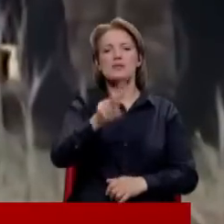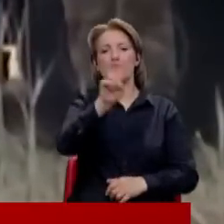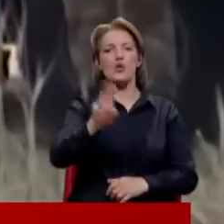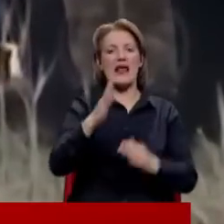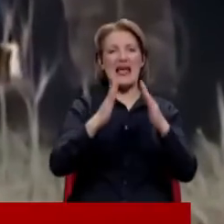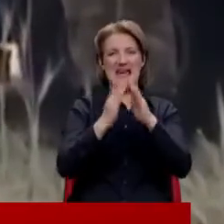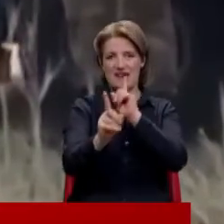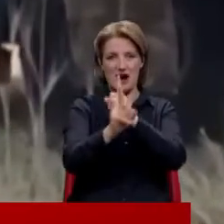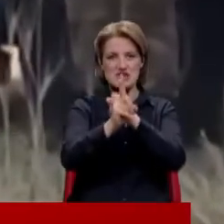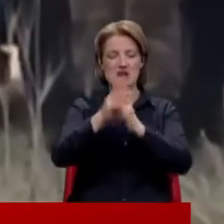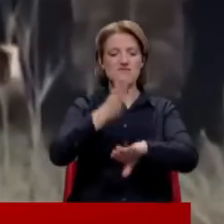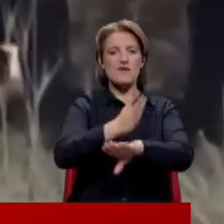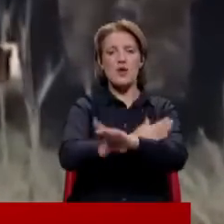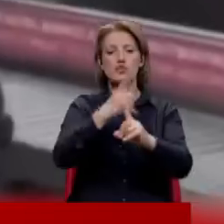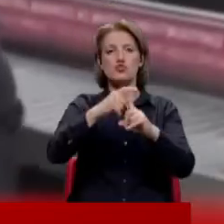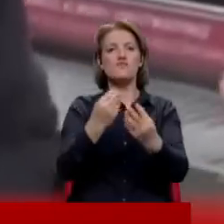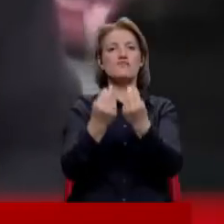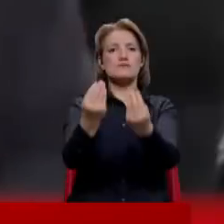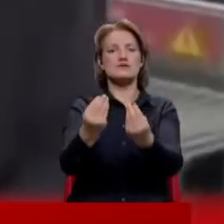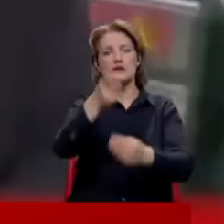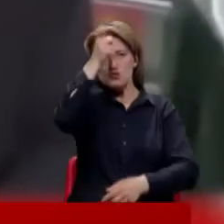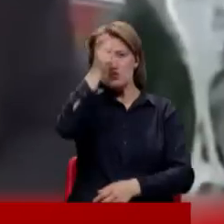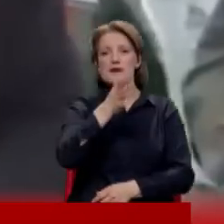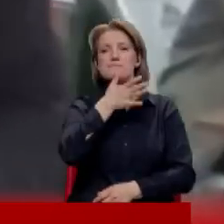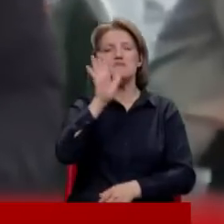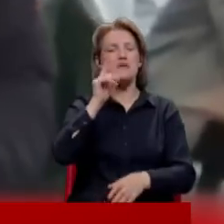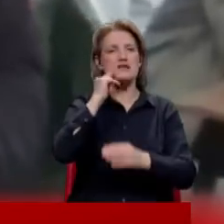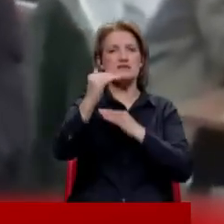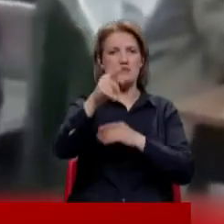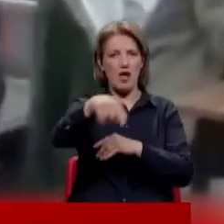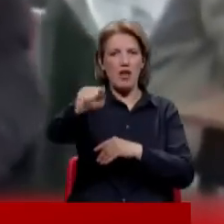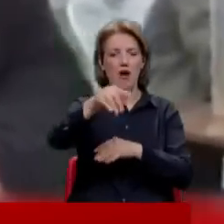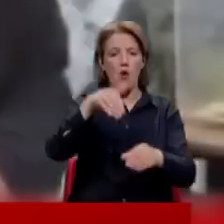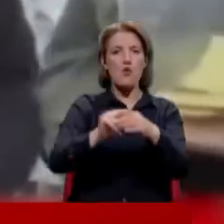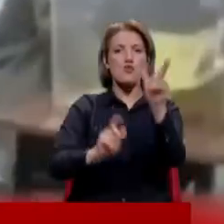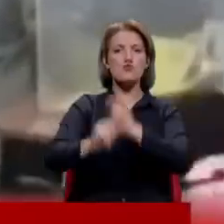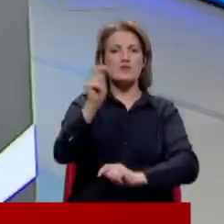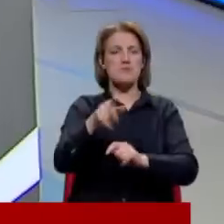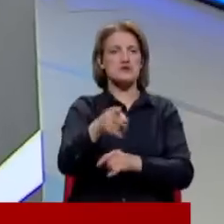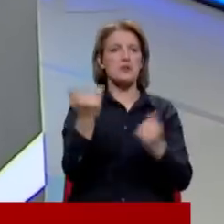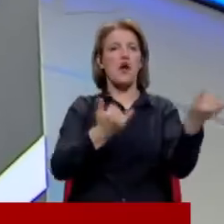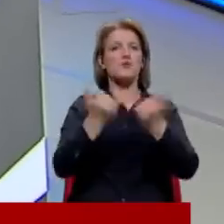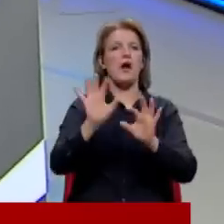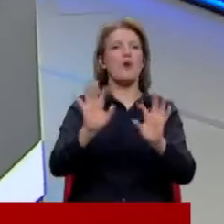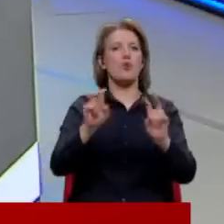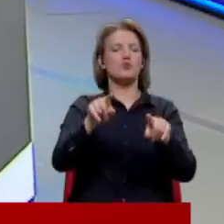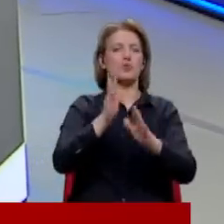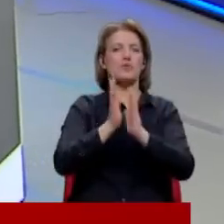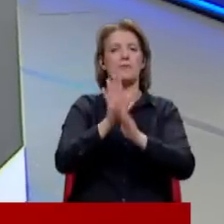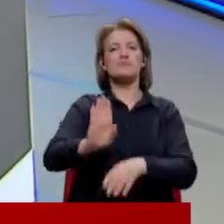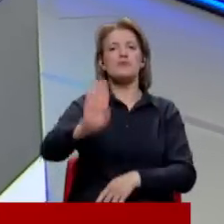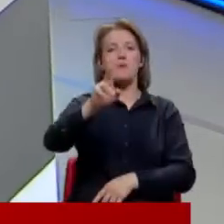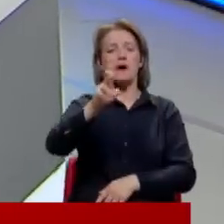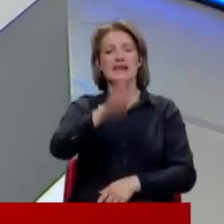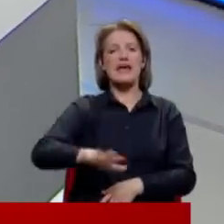dolarlık ev karşılığı vatandaşlık verilmesi, Türkçe bilmeyen seçmenlerin oy kullanması da tartışılmaya devam ediyor. Demokrat